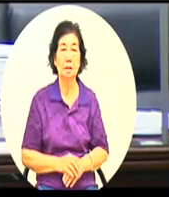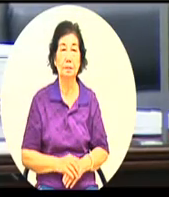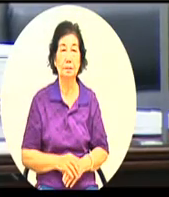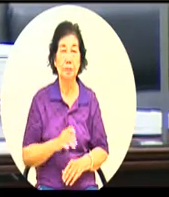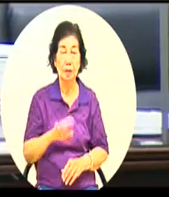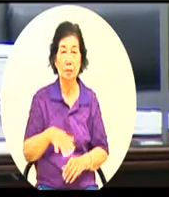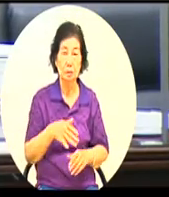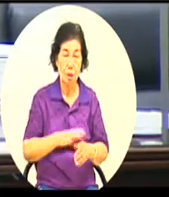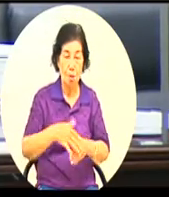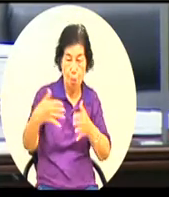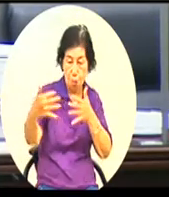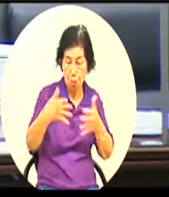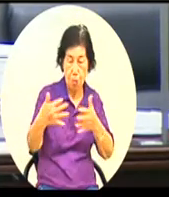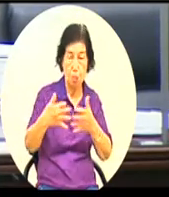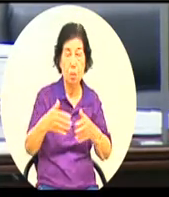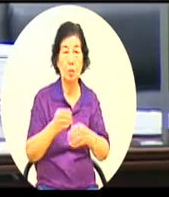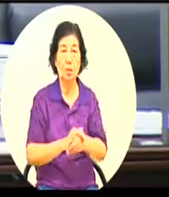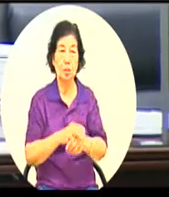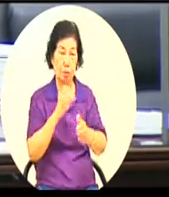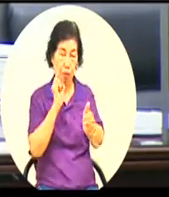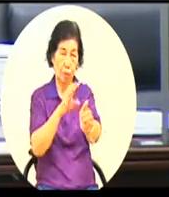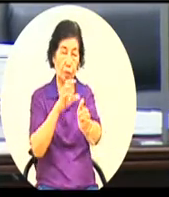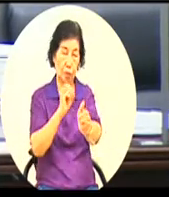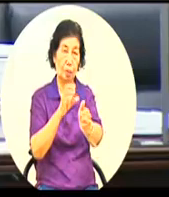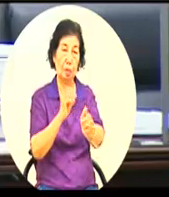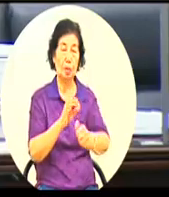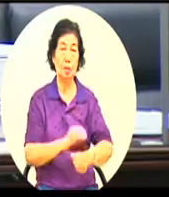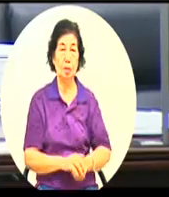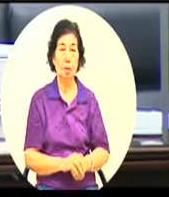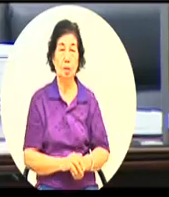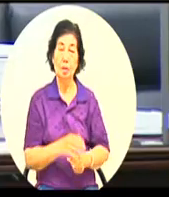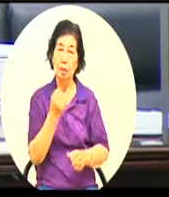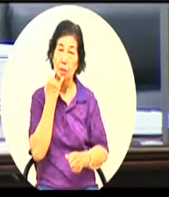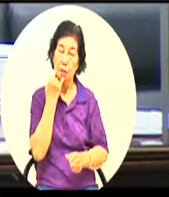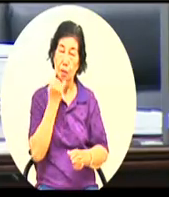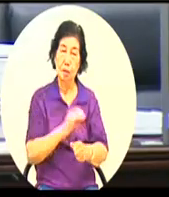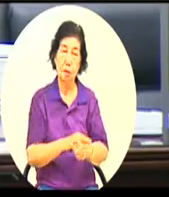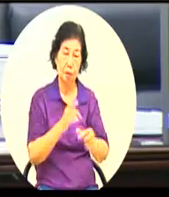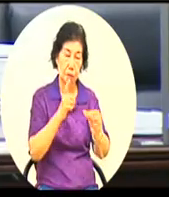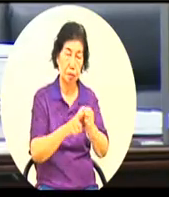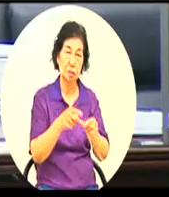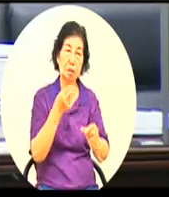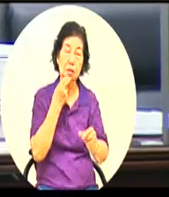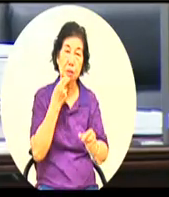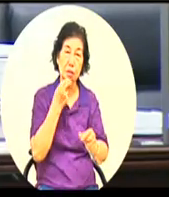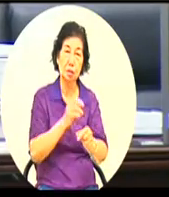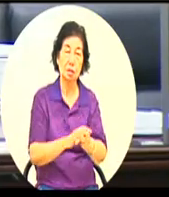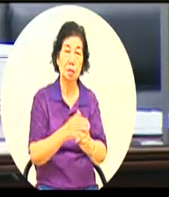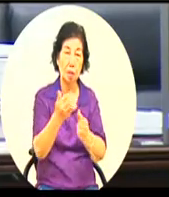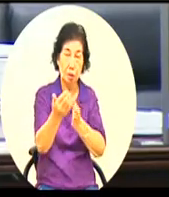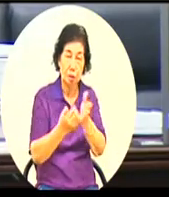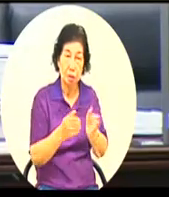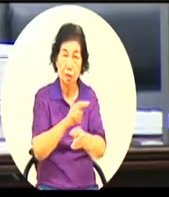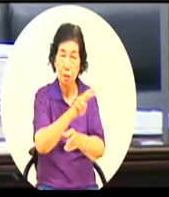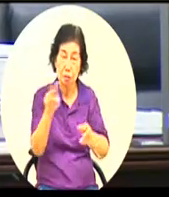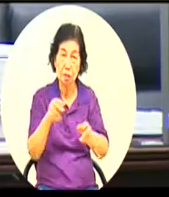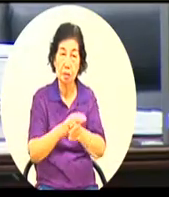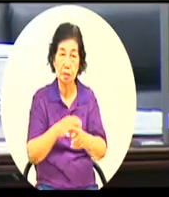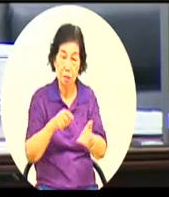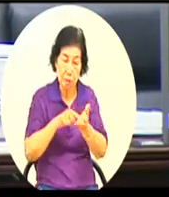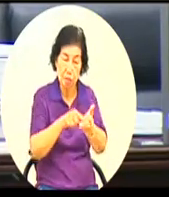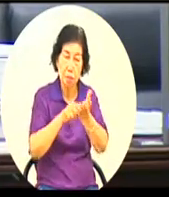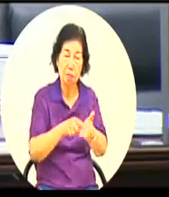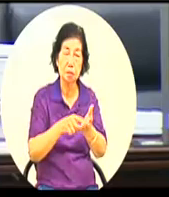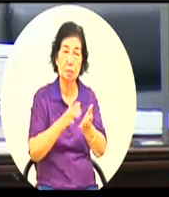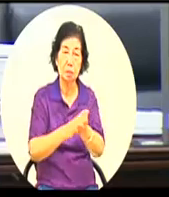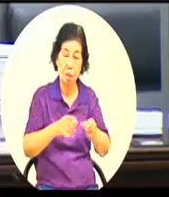询，我跟你讲，下当甲中央争取前瞻计划的建设，无人唔咩啦。无